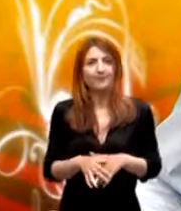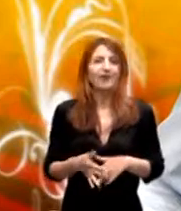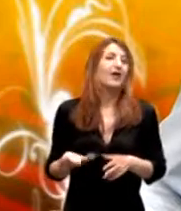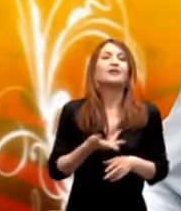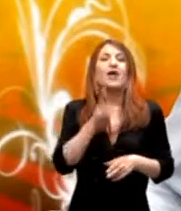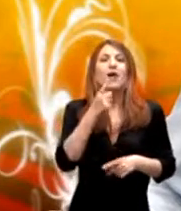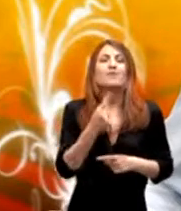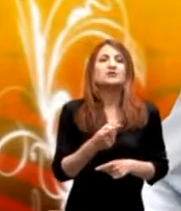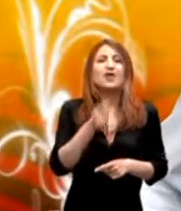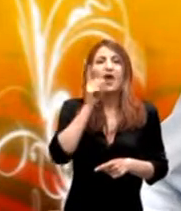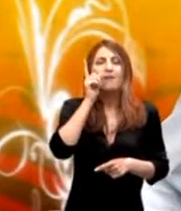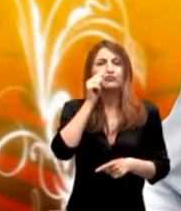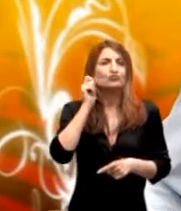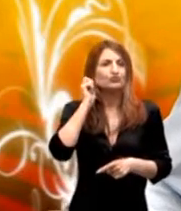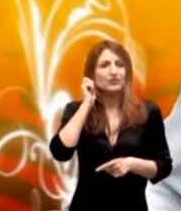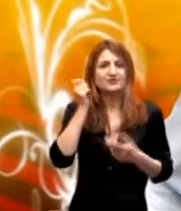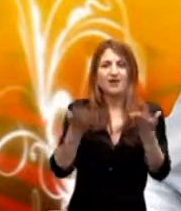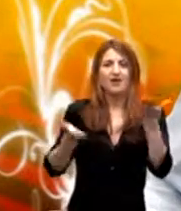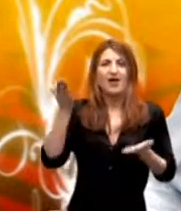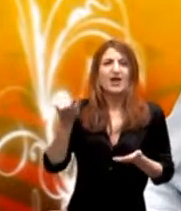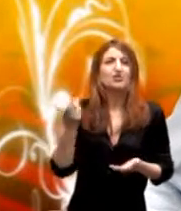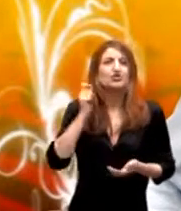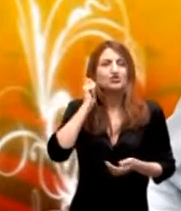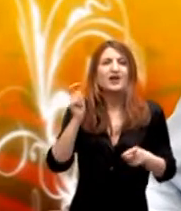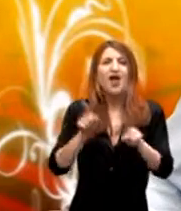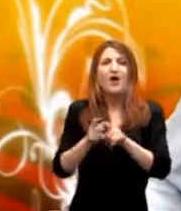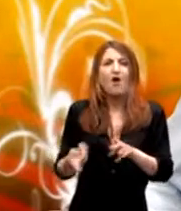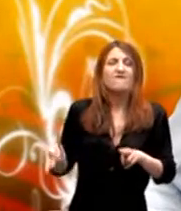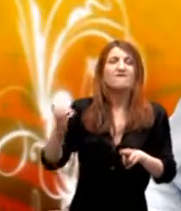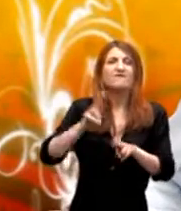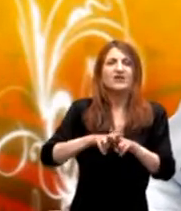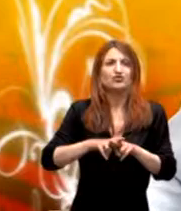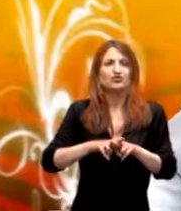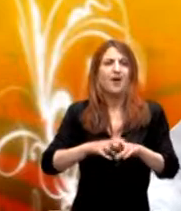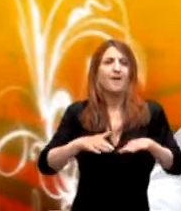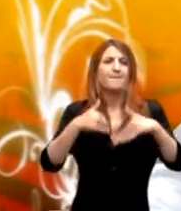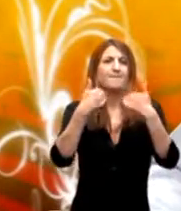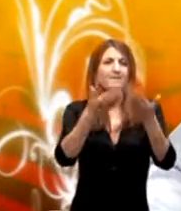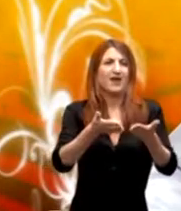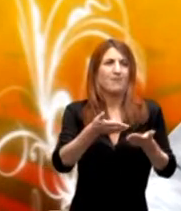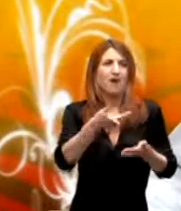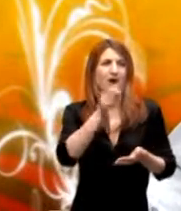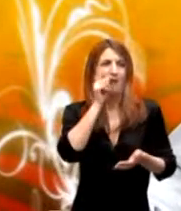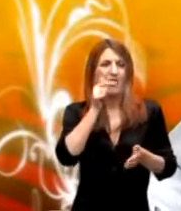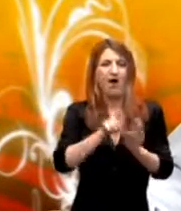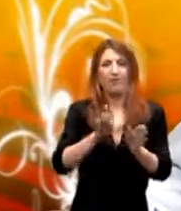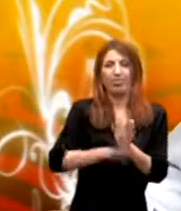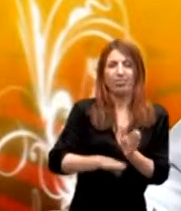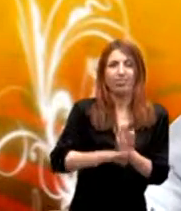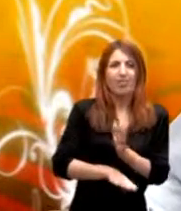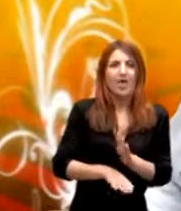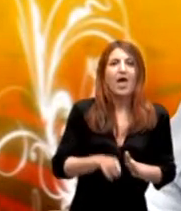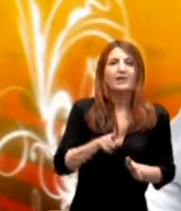rodna neravnopravnost, gdje su žene na neki način prema muškarcima podcijenjene, tamo je